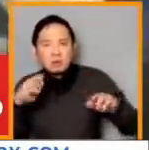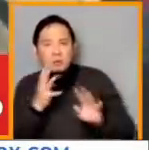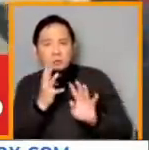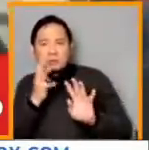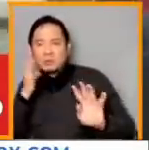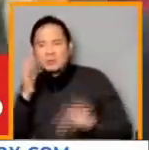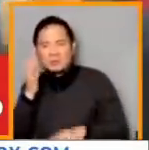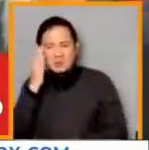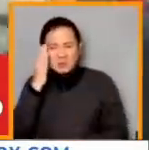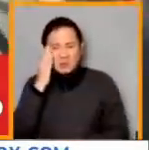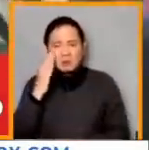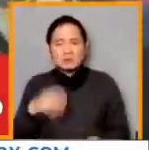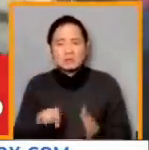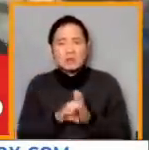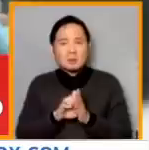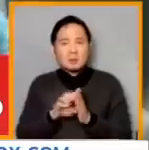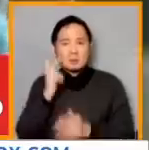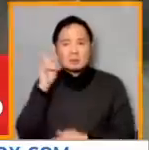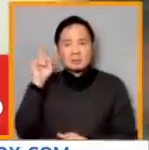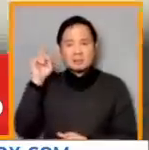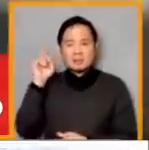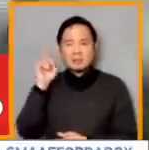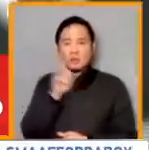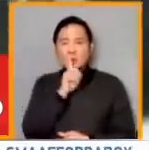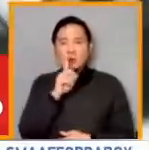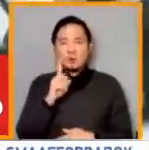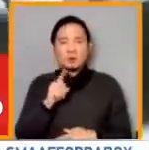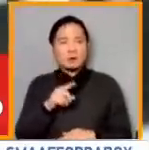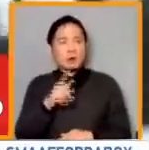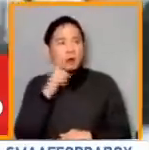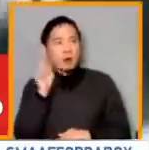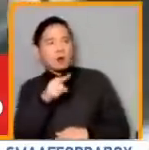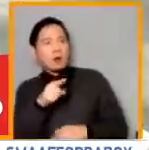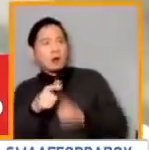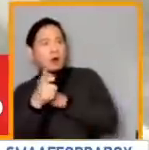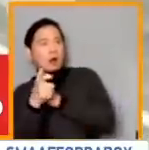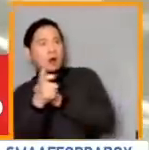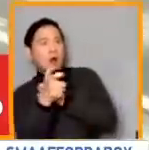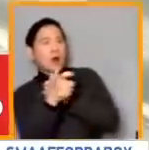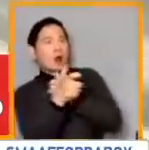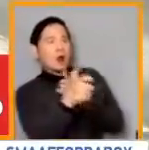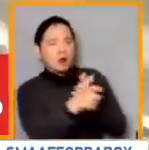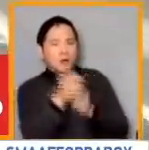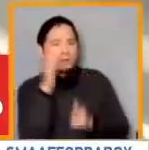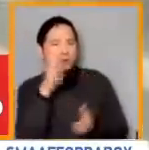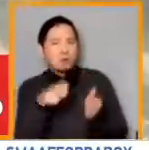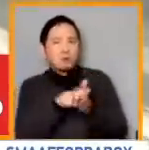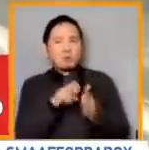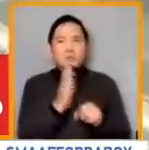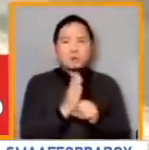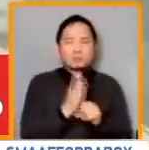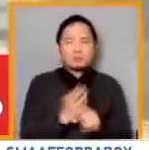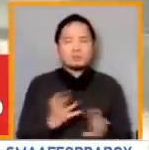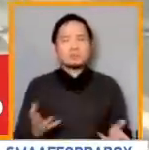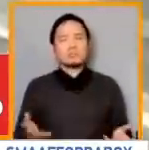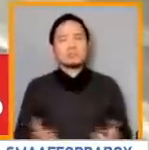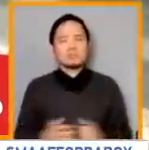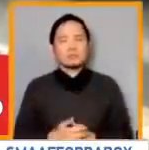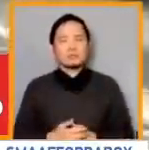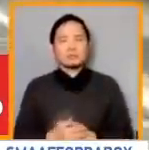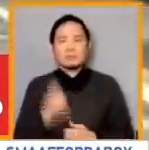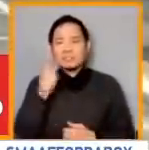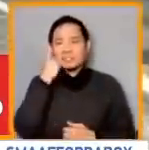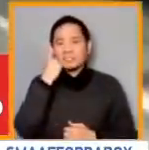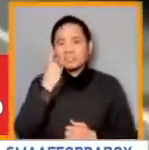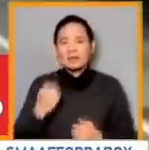no? Talagang tumatakbo sila para makasakay lang sa mga bus na dumarating. Kanina mas marami pa,